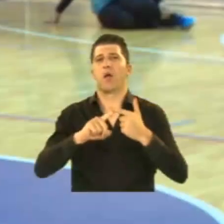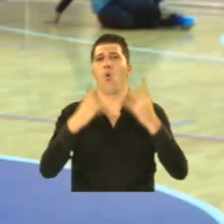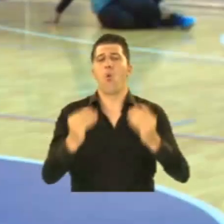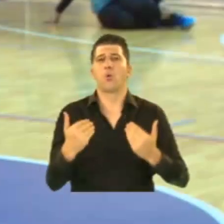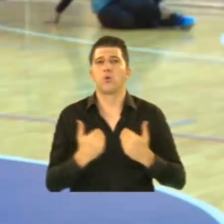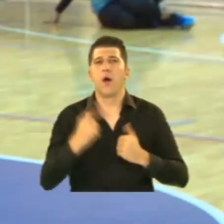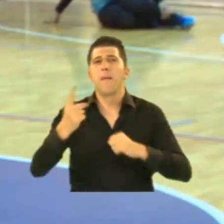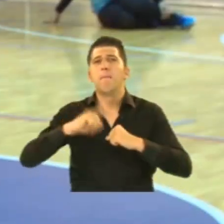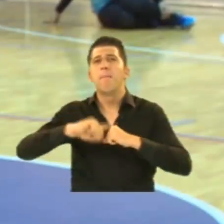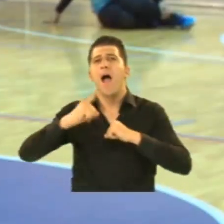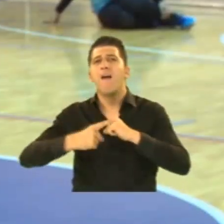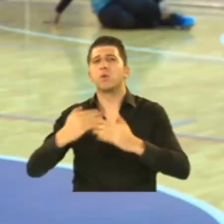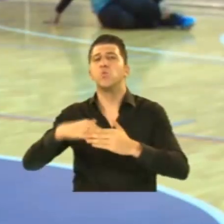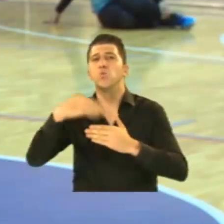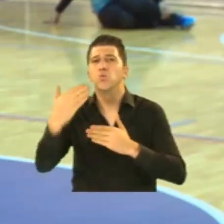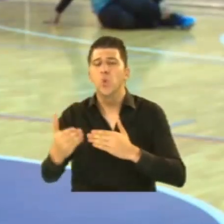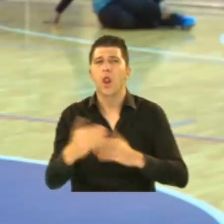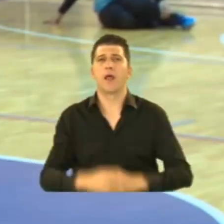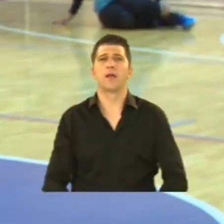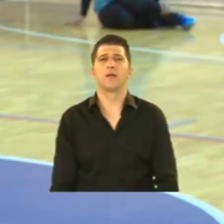olduk. Ondan bir hafta sonra da